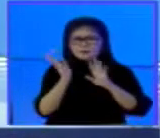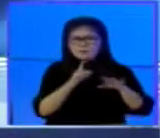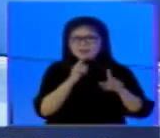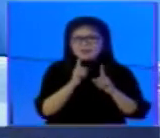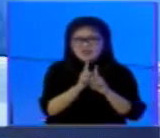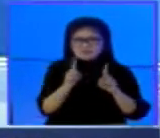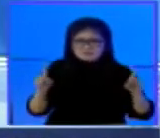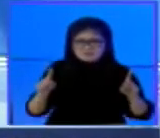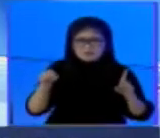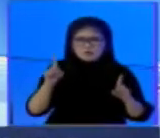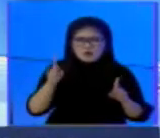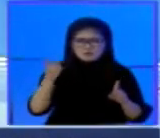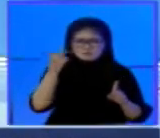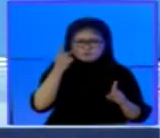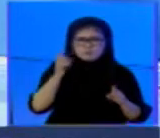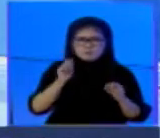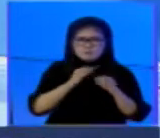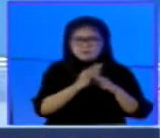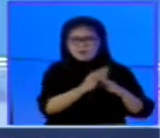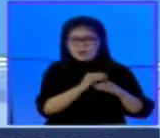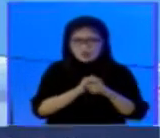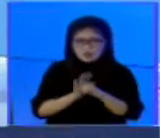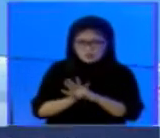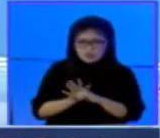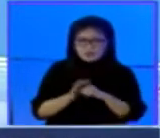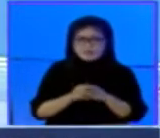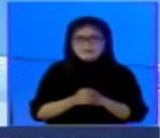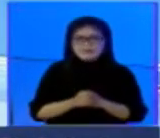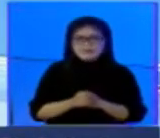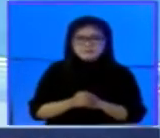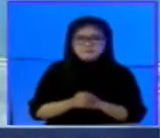distancing atau menjaga jarak untuk memutus penyebaran virus corona.